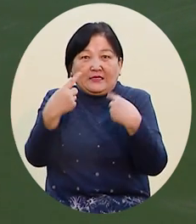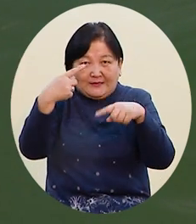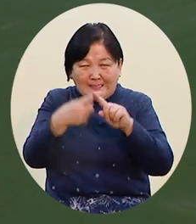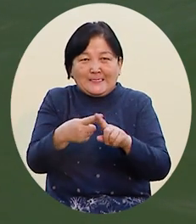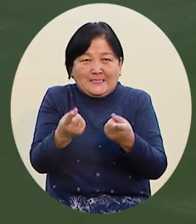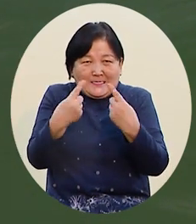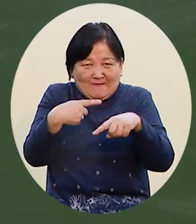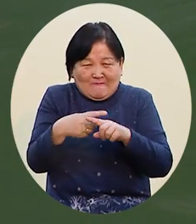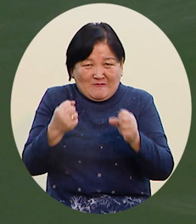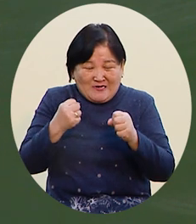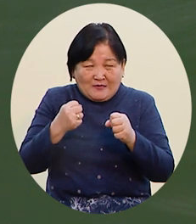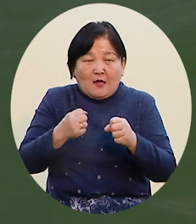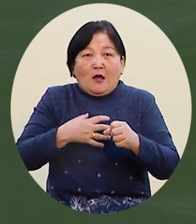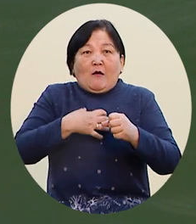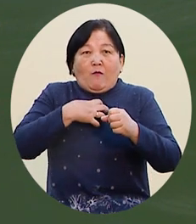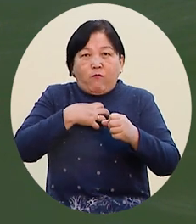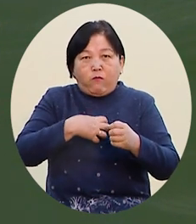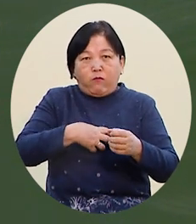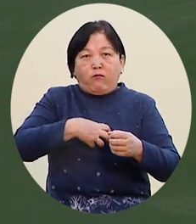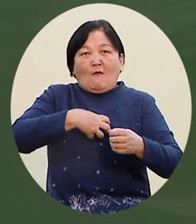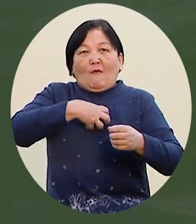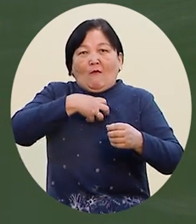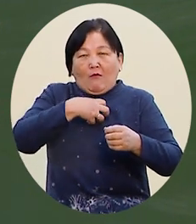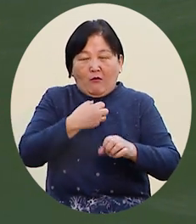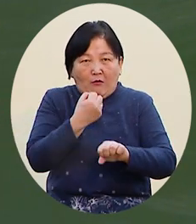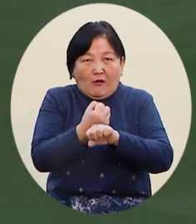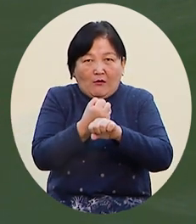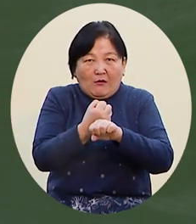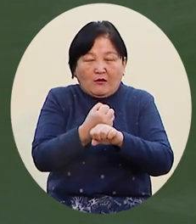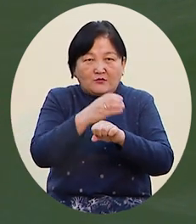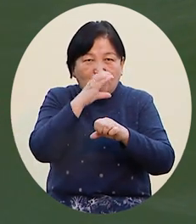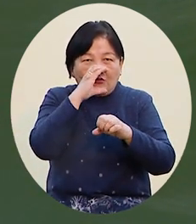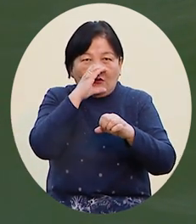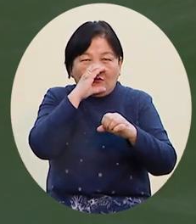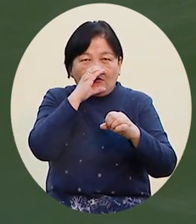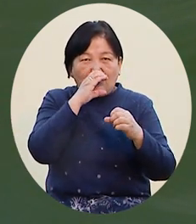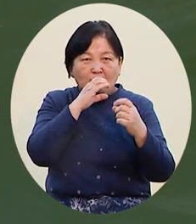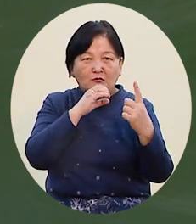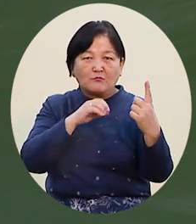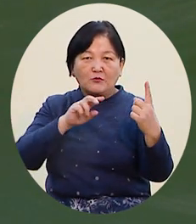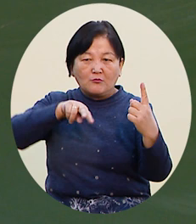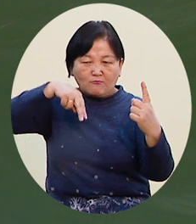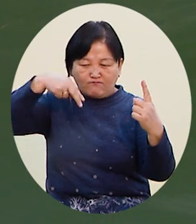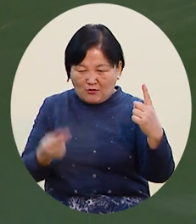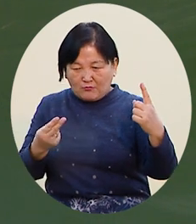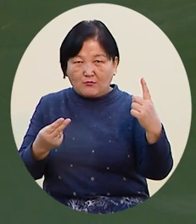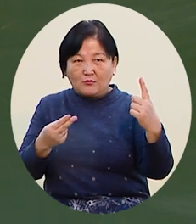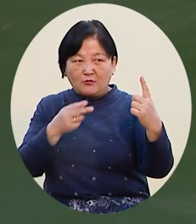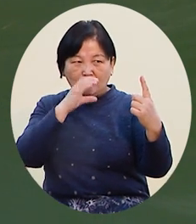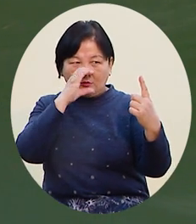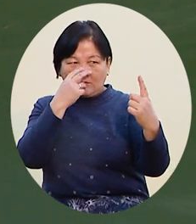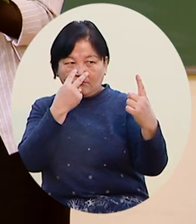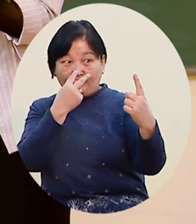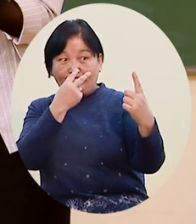чармайч айглан бахардан цуцаж араатны хон шоорын өмнө амь тэмцэн ойчв. Айдар